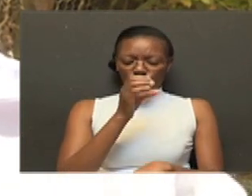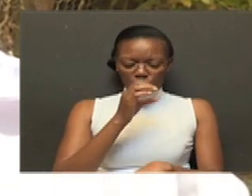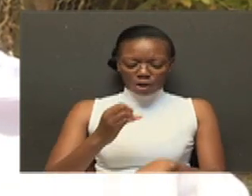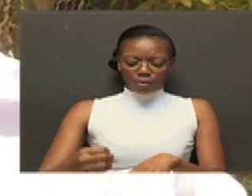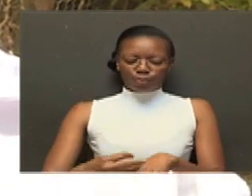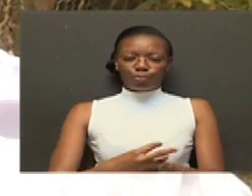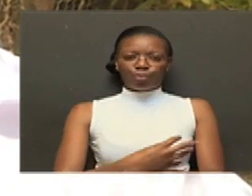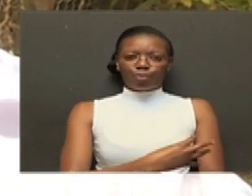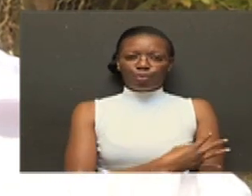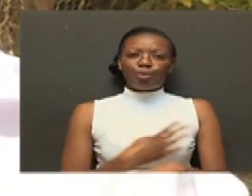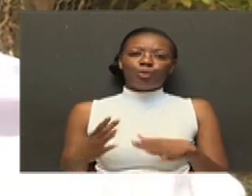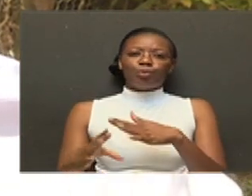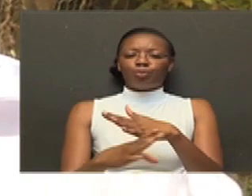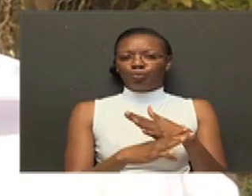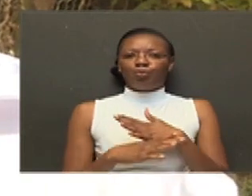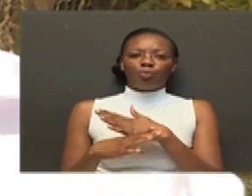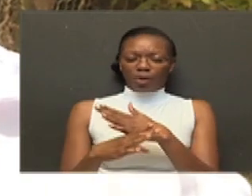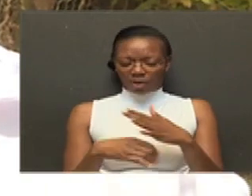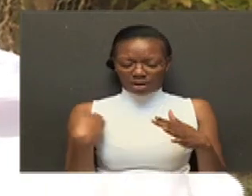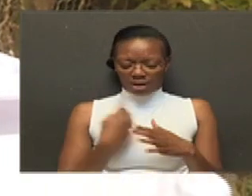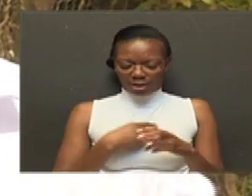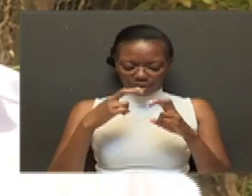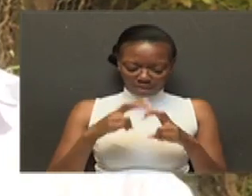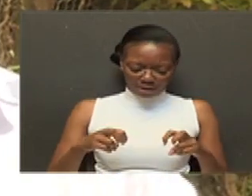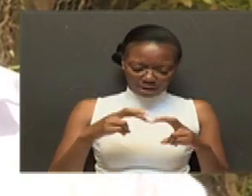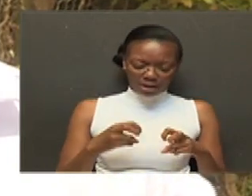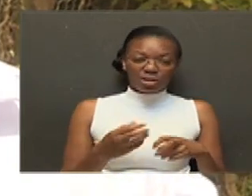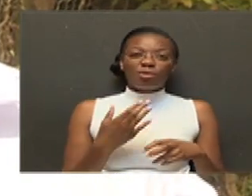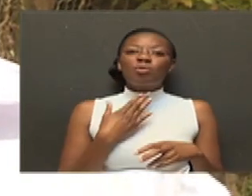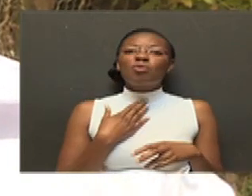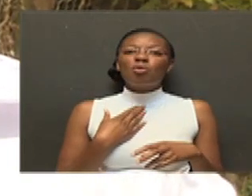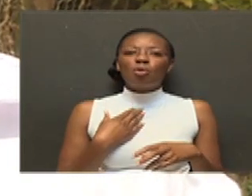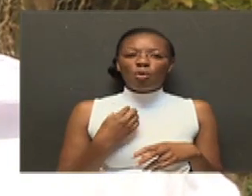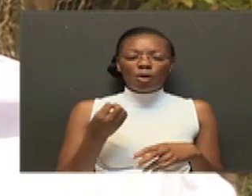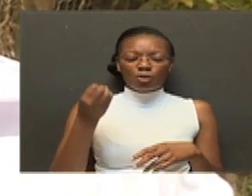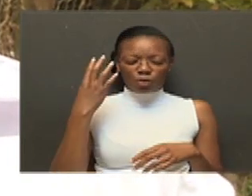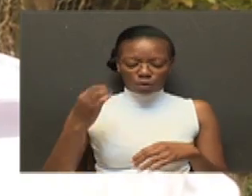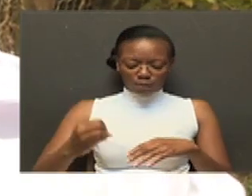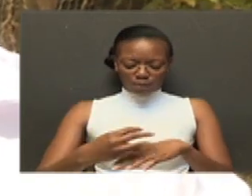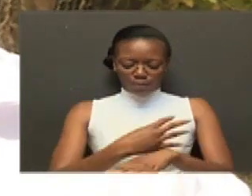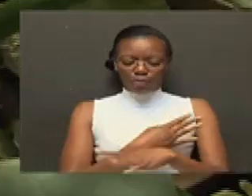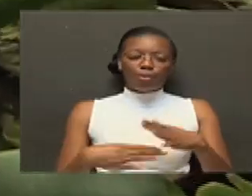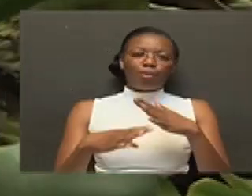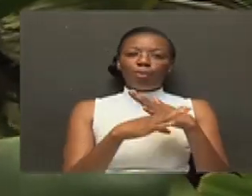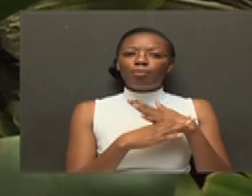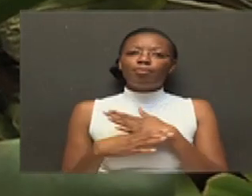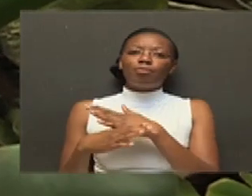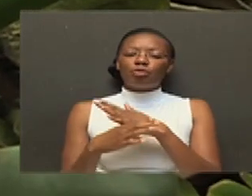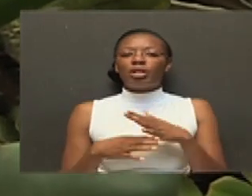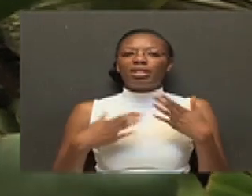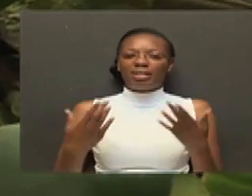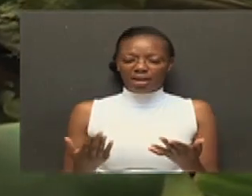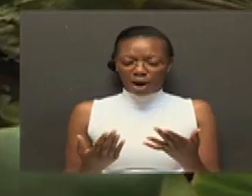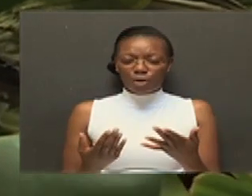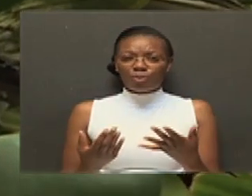ni candidate moja ya zetu ambayo tunaangalia kujua Kenya kuna shida mingi za cancer na magonjwa kama haya.